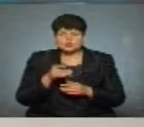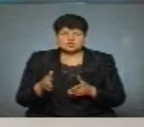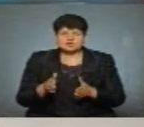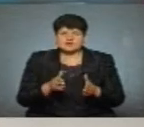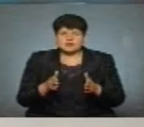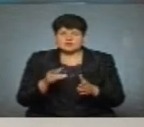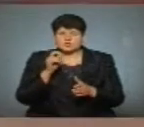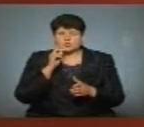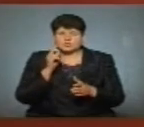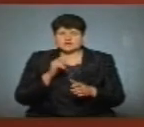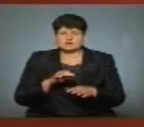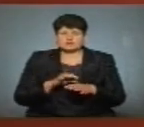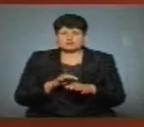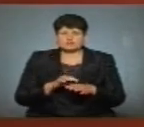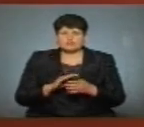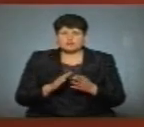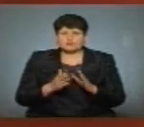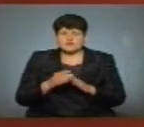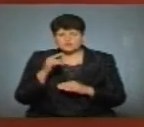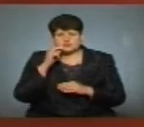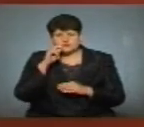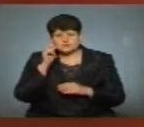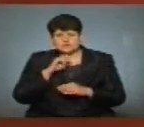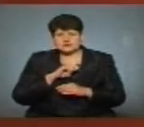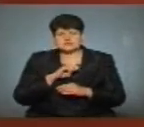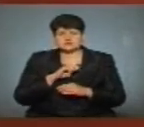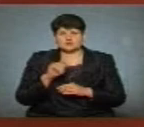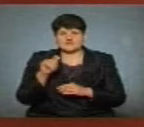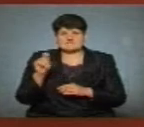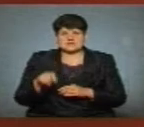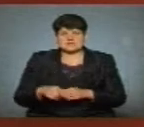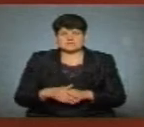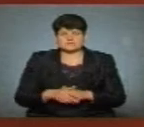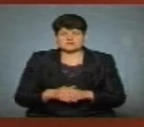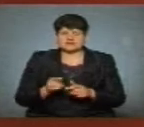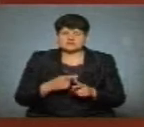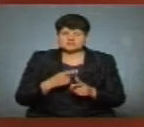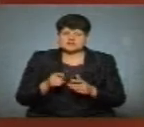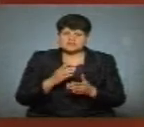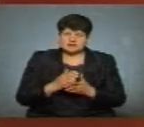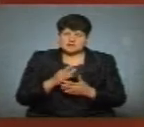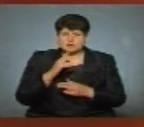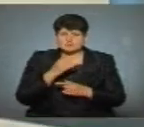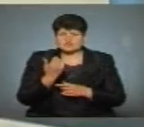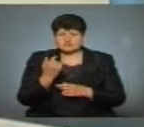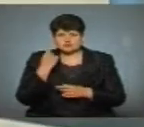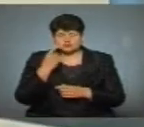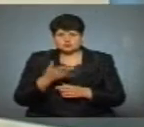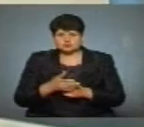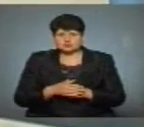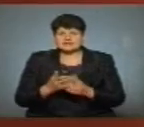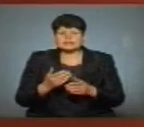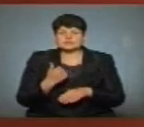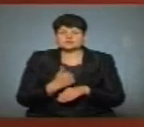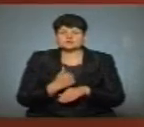який Україна проходить в умовах російсько-української війни? Чи є помилки, на вашу думку? Які